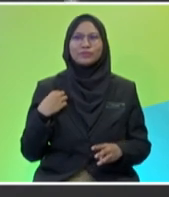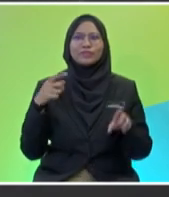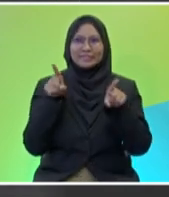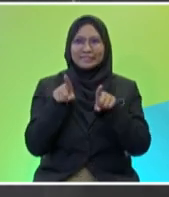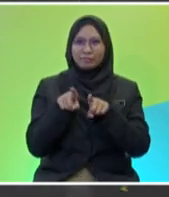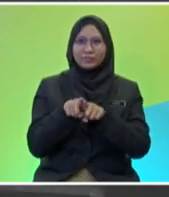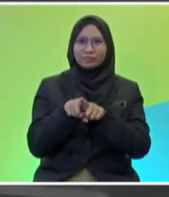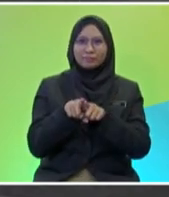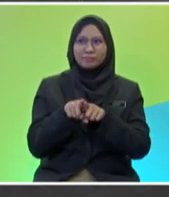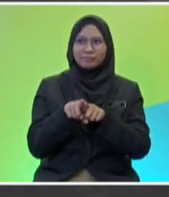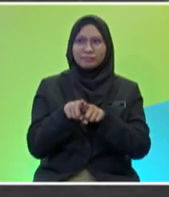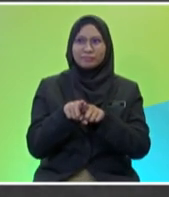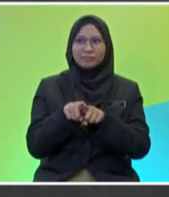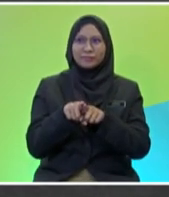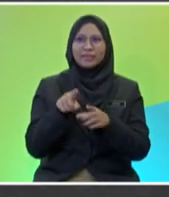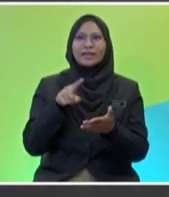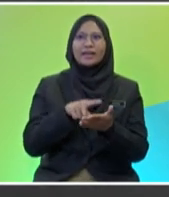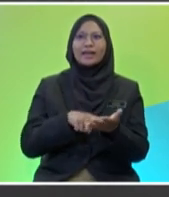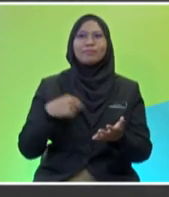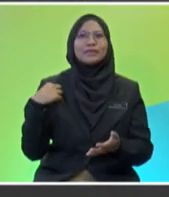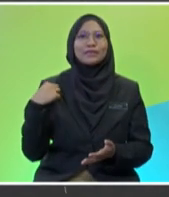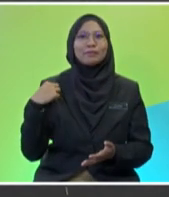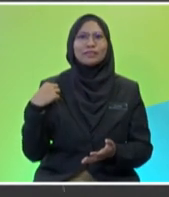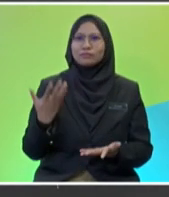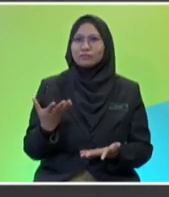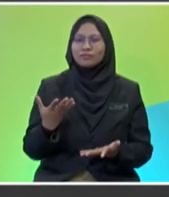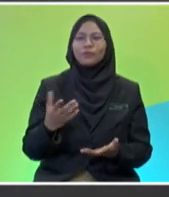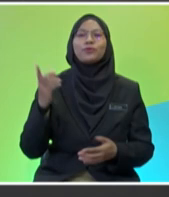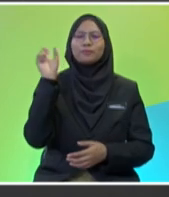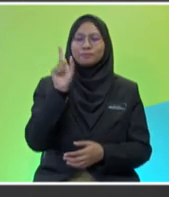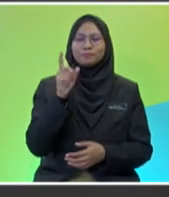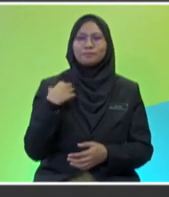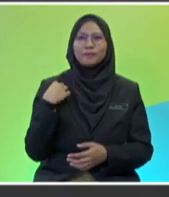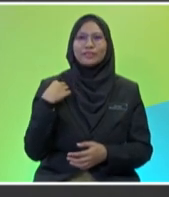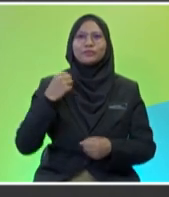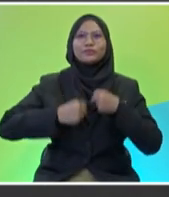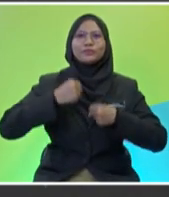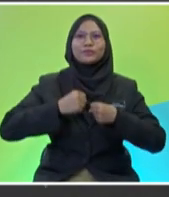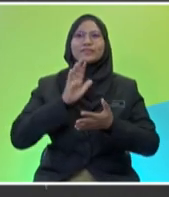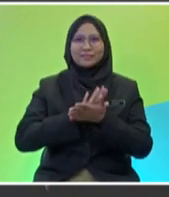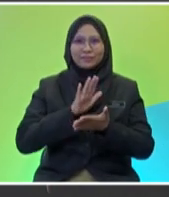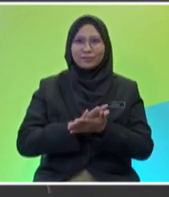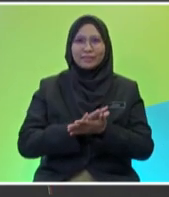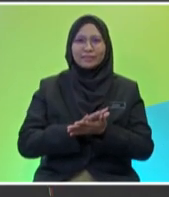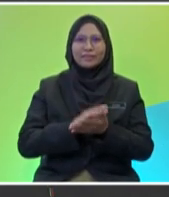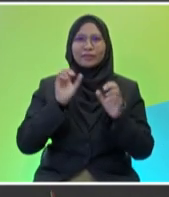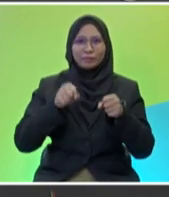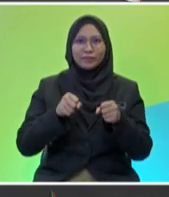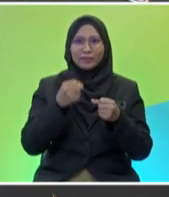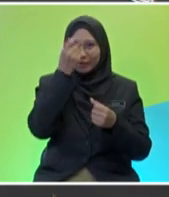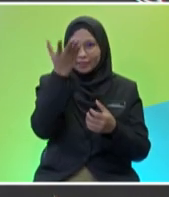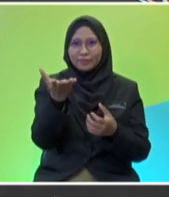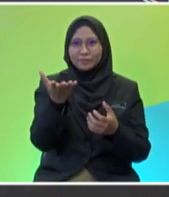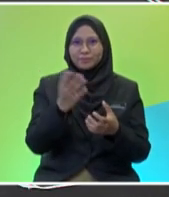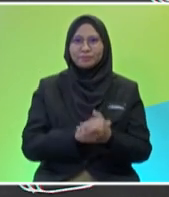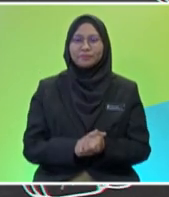sama Apakah pakaian mereka kecilku boleh tak memperkenalkan mereka satu demi satu oke siap oke